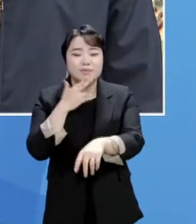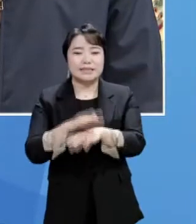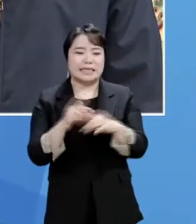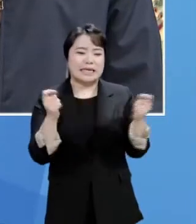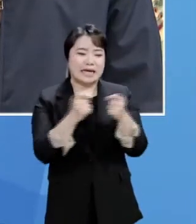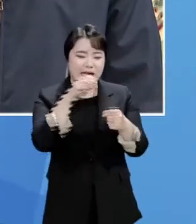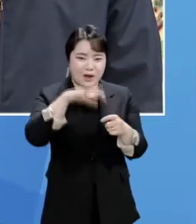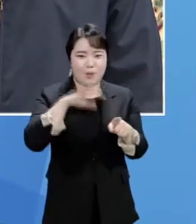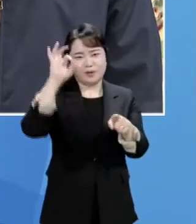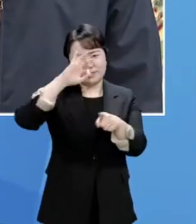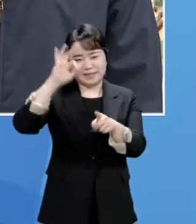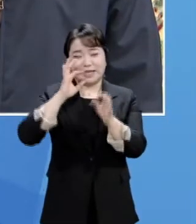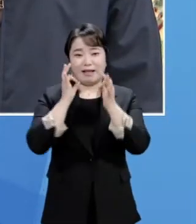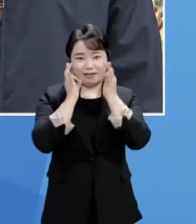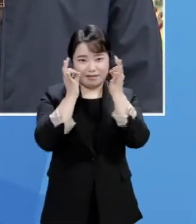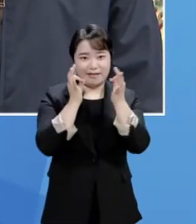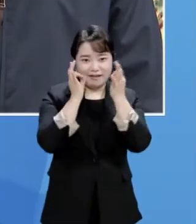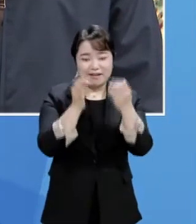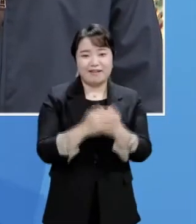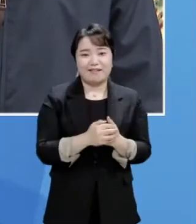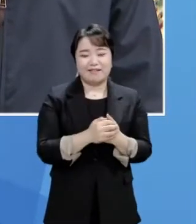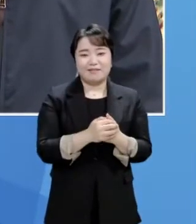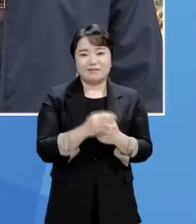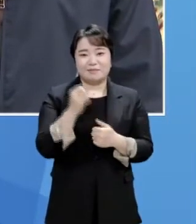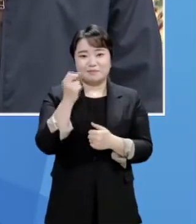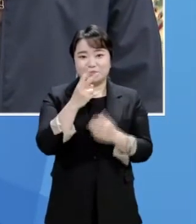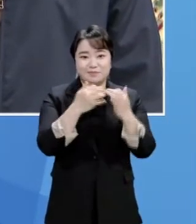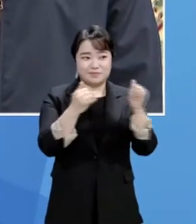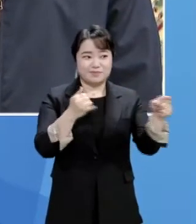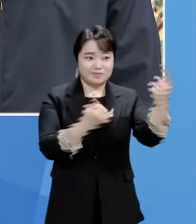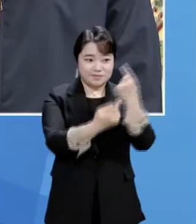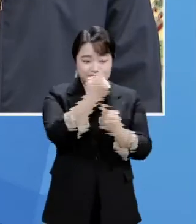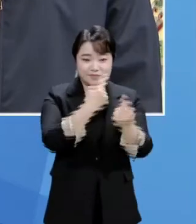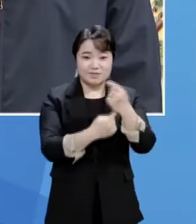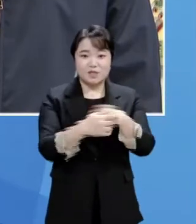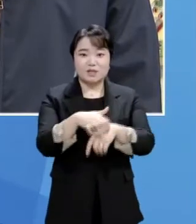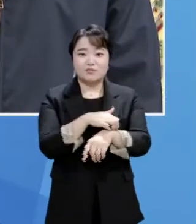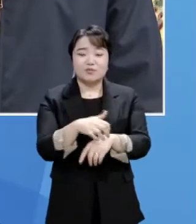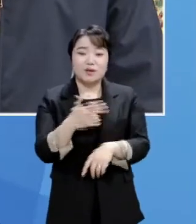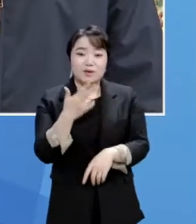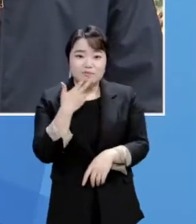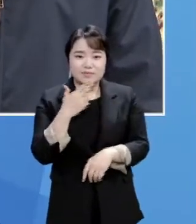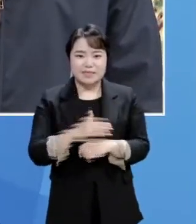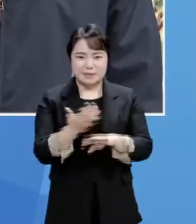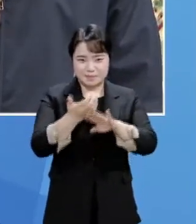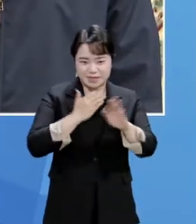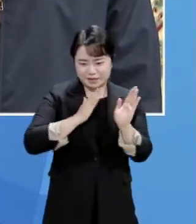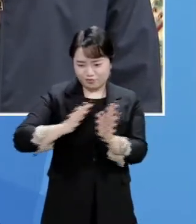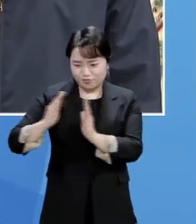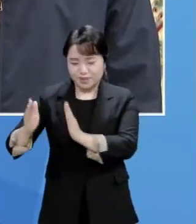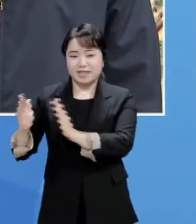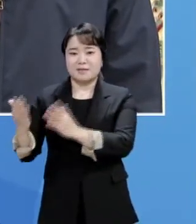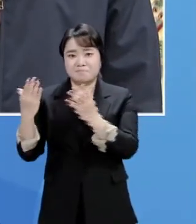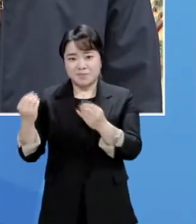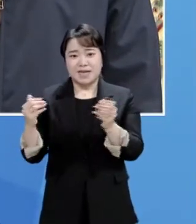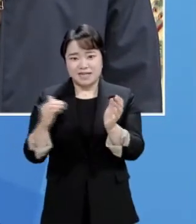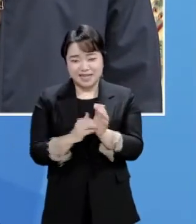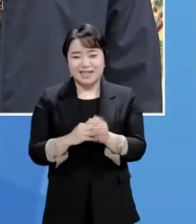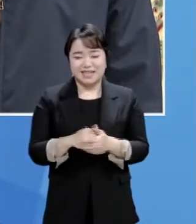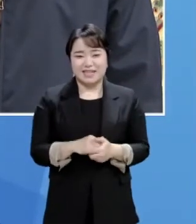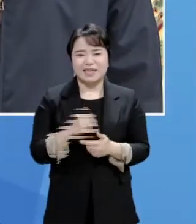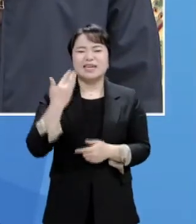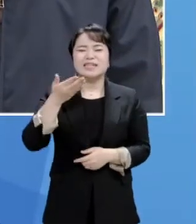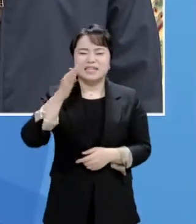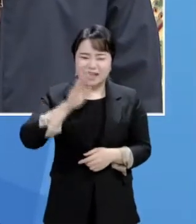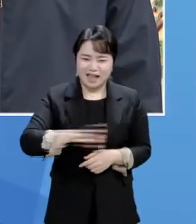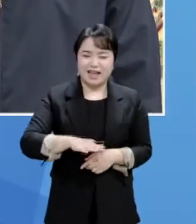곳에서 찾아보도록 노력하겠고요. 그리고 우리 시민들이 불편하지 않도록 세팅도 나름대로 잘 했습니다.